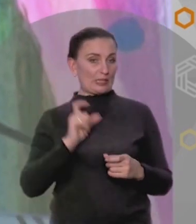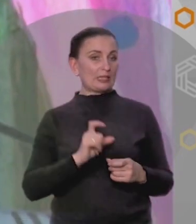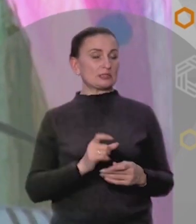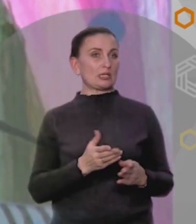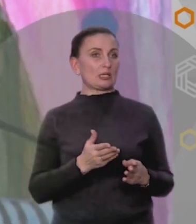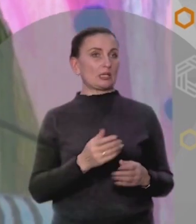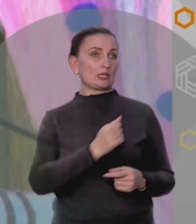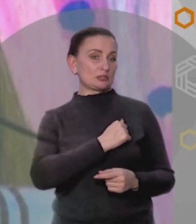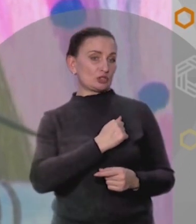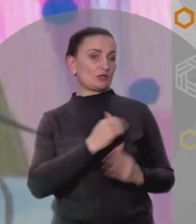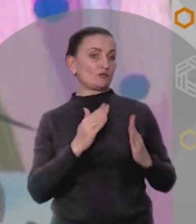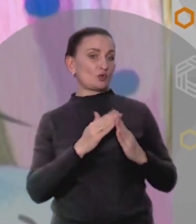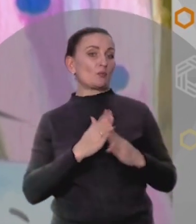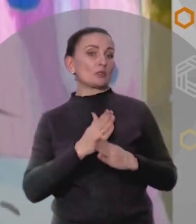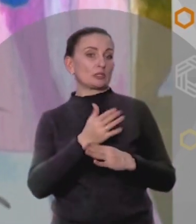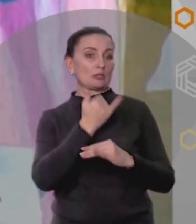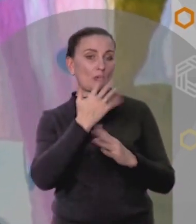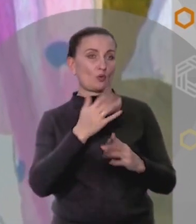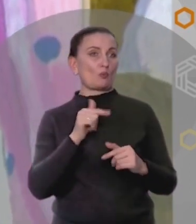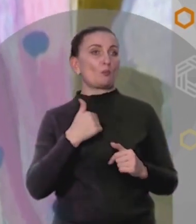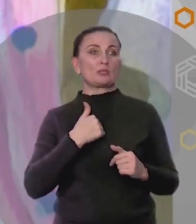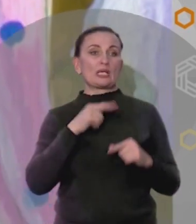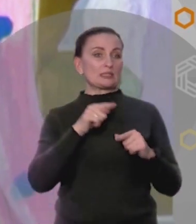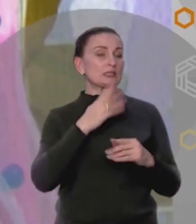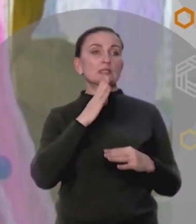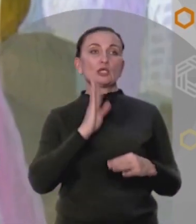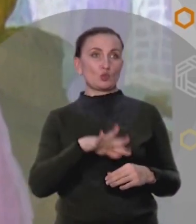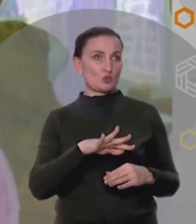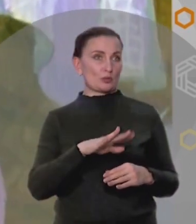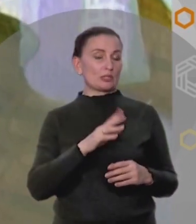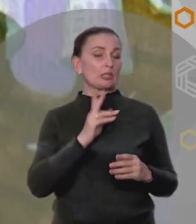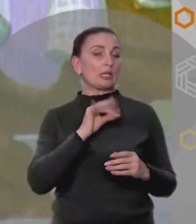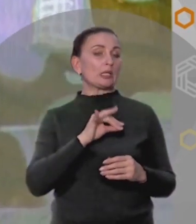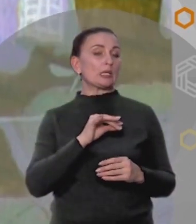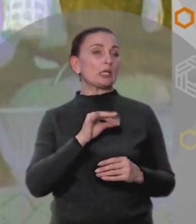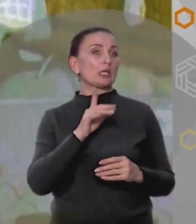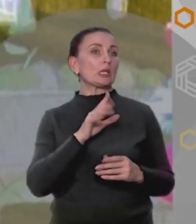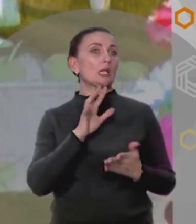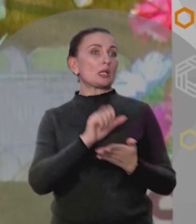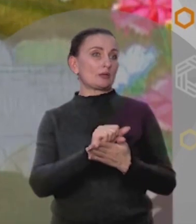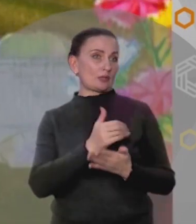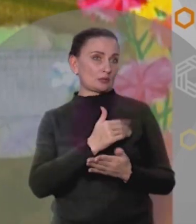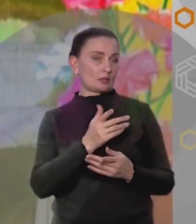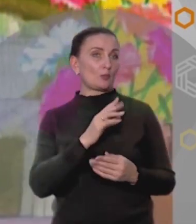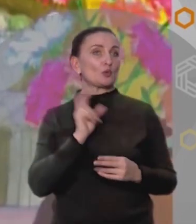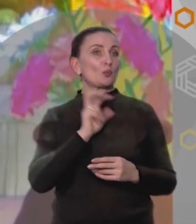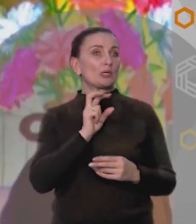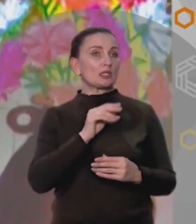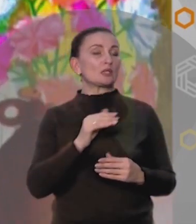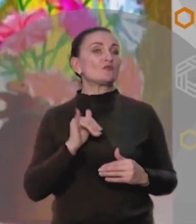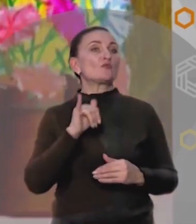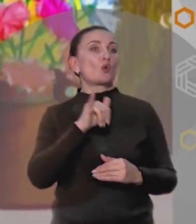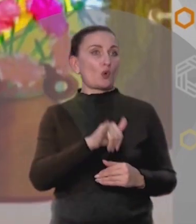Вот мы и прилетели. К сожалению, в дом я не могу залететь. Меня здесь не любят и постоянно за мной охотятся. Я